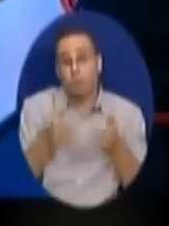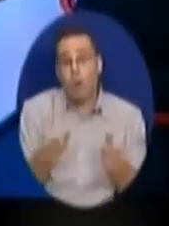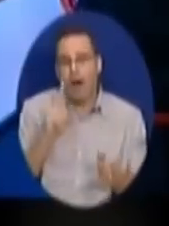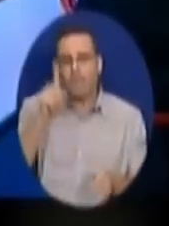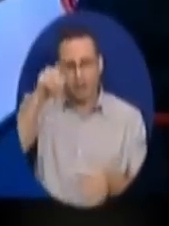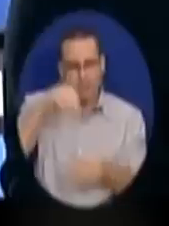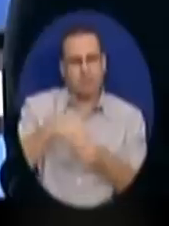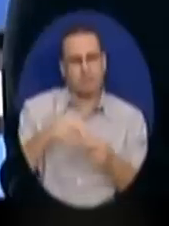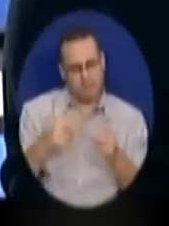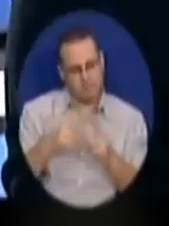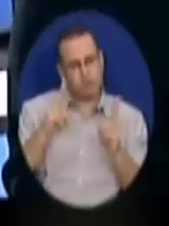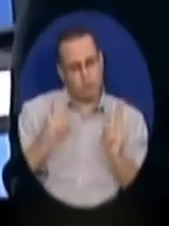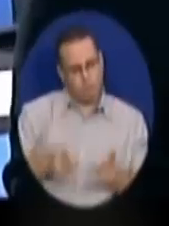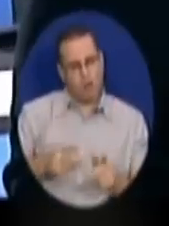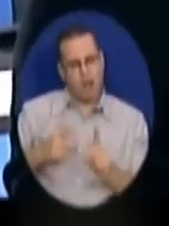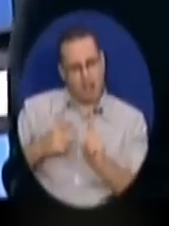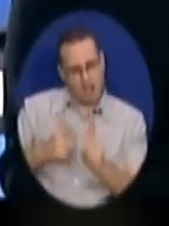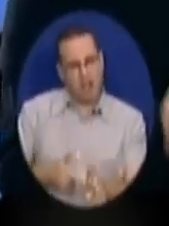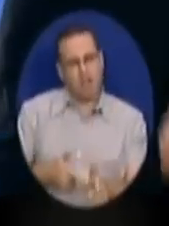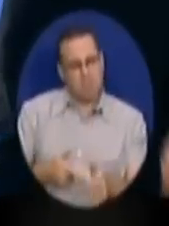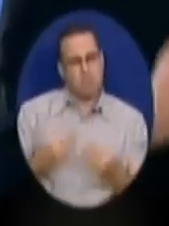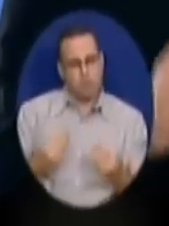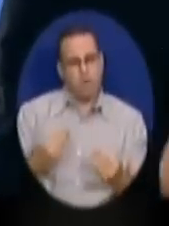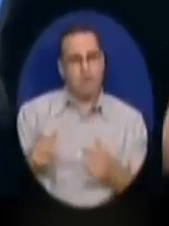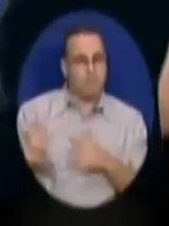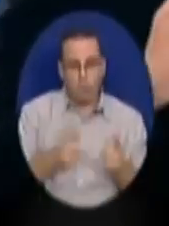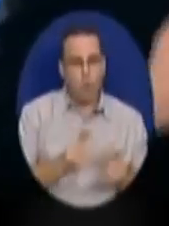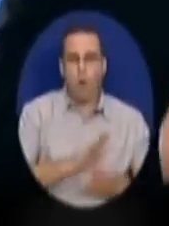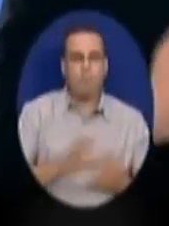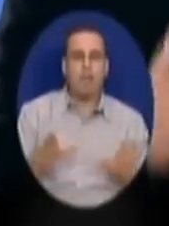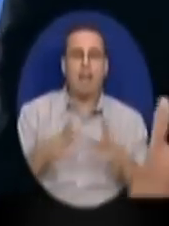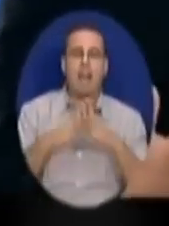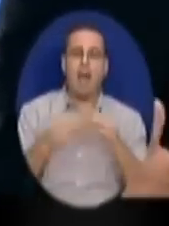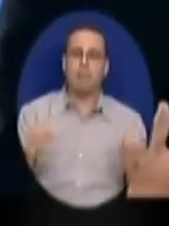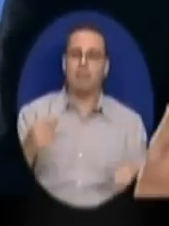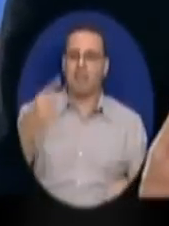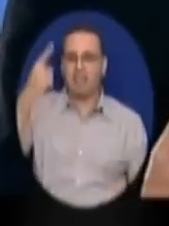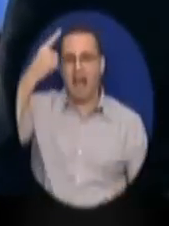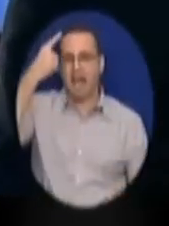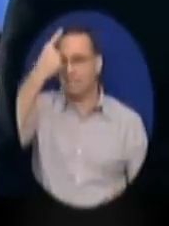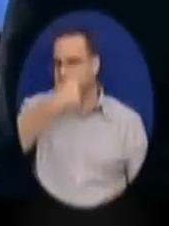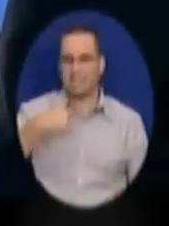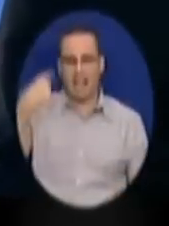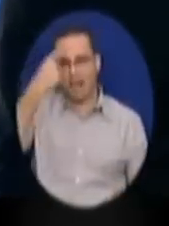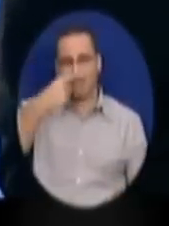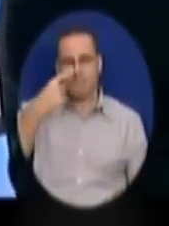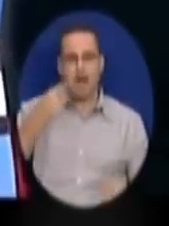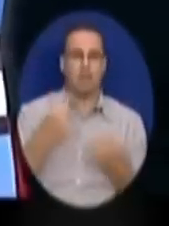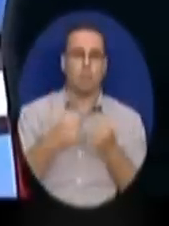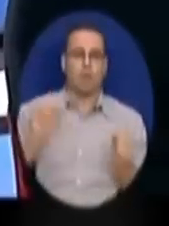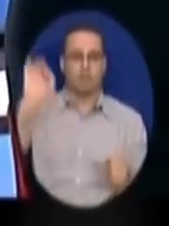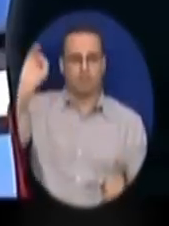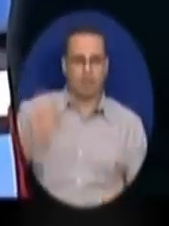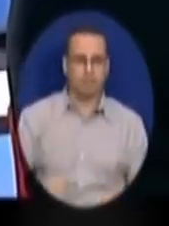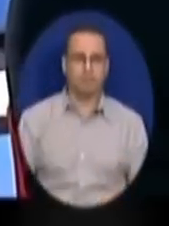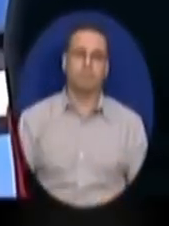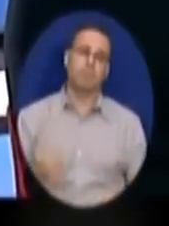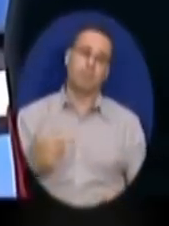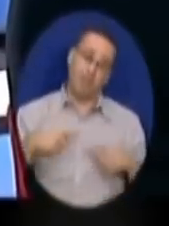לצרפת את היכולת ללחום ביעילות בטרור בלי לאבד את הצלם הדמוקרטי שלה נחייה ונראה אני מאוד מודה